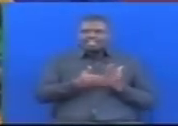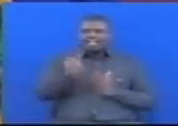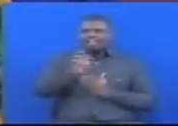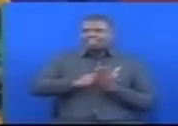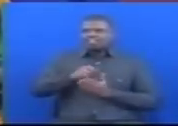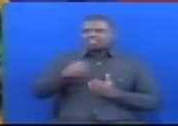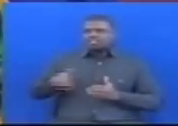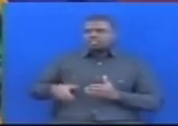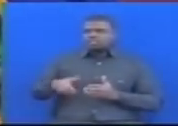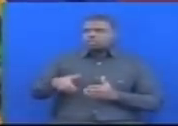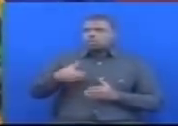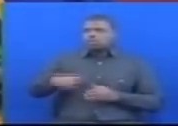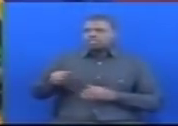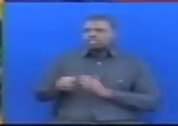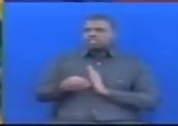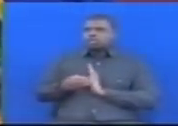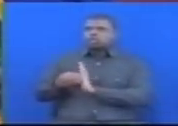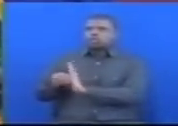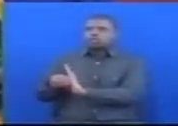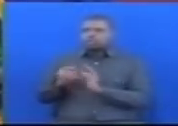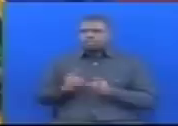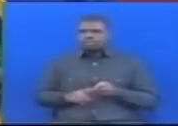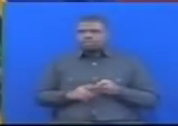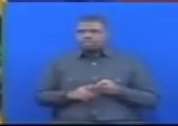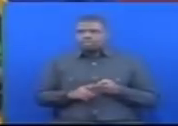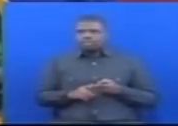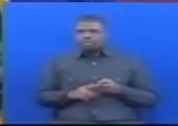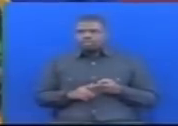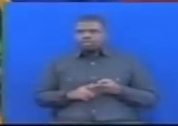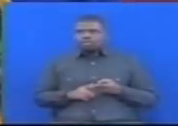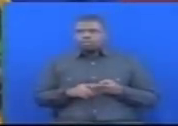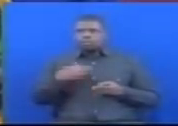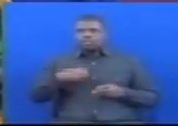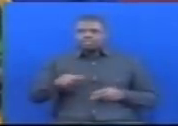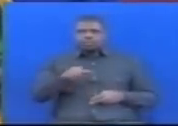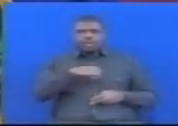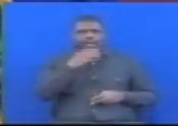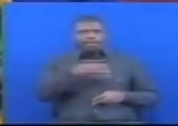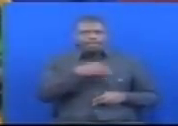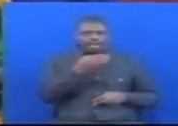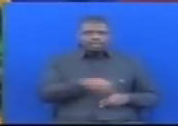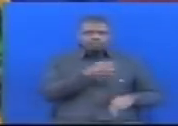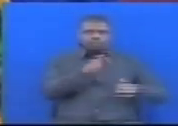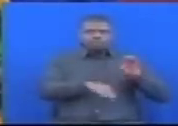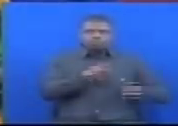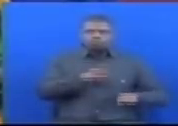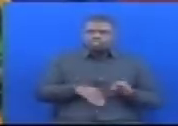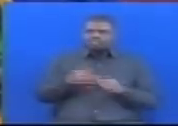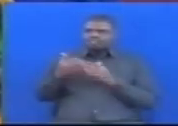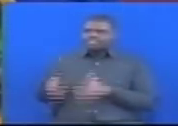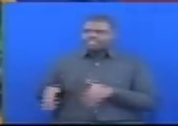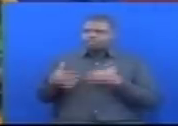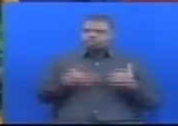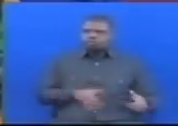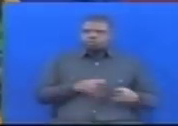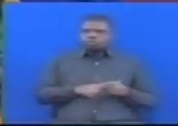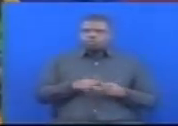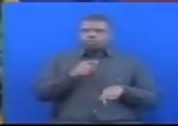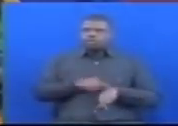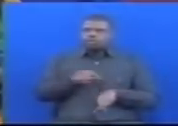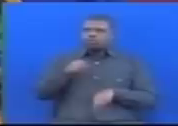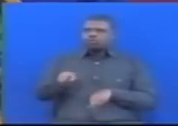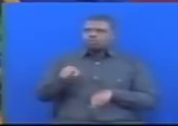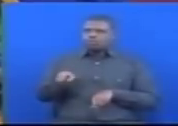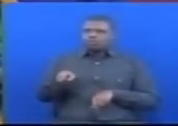ya waziri kiongozi, aliwahi kuwa waziri wa habari, utamaduni na michezo, na wakati huo